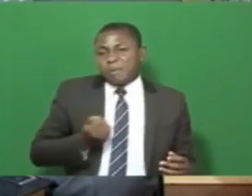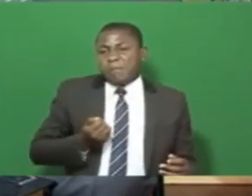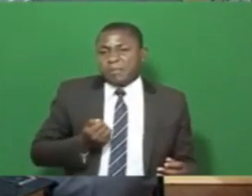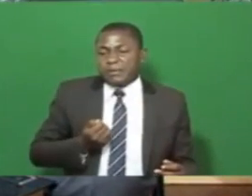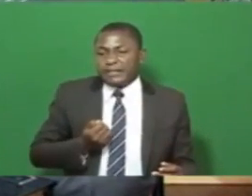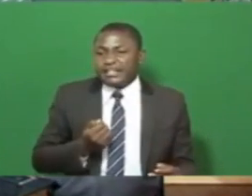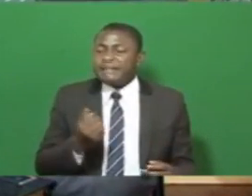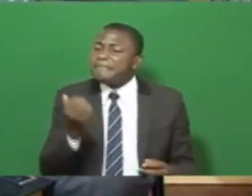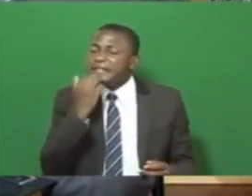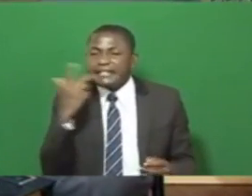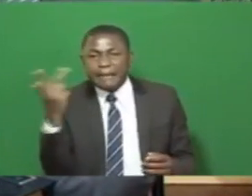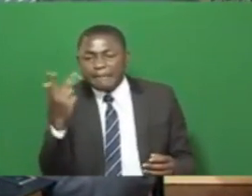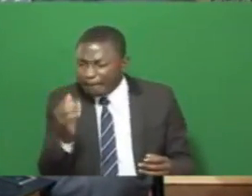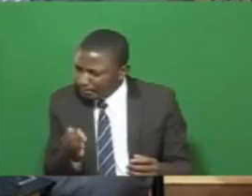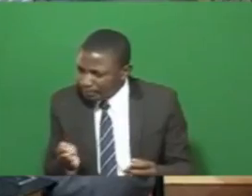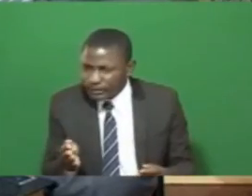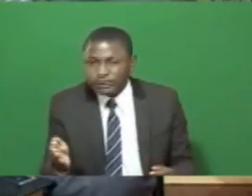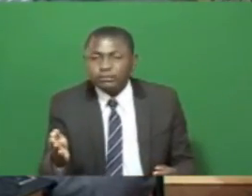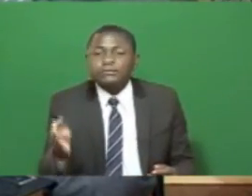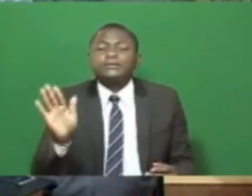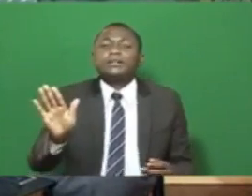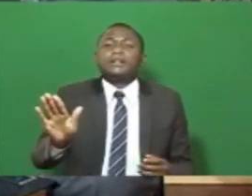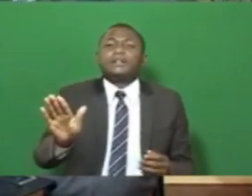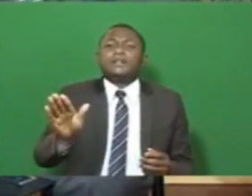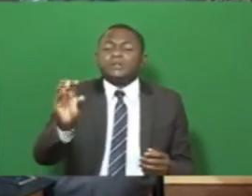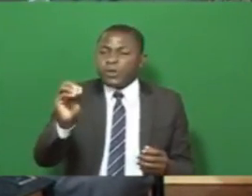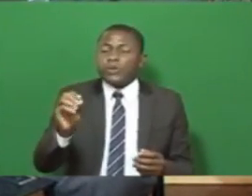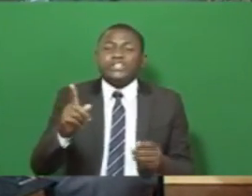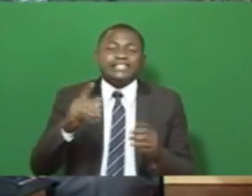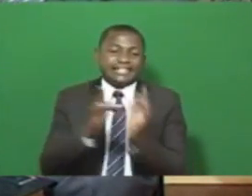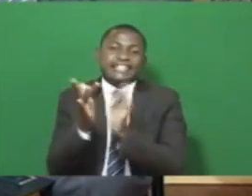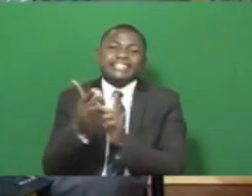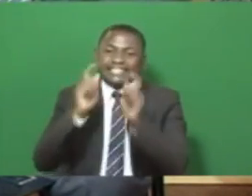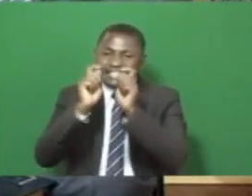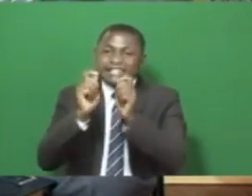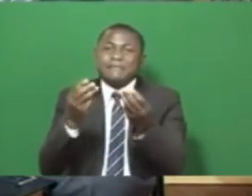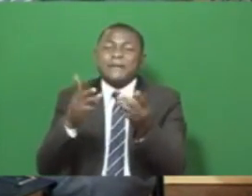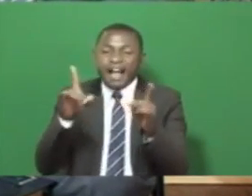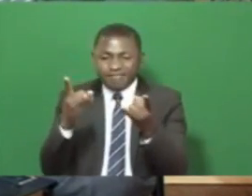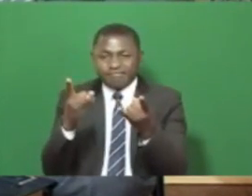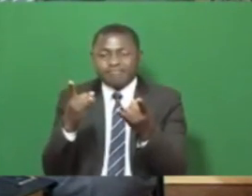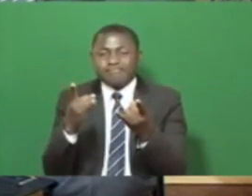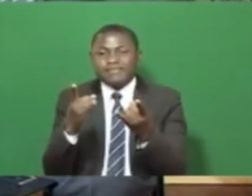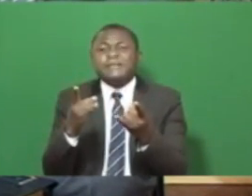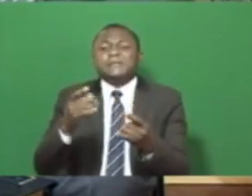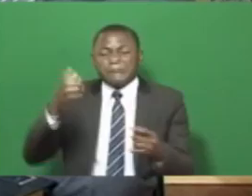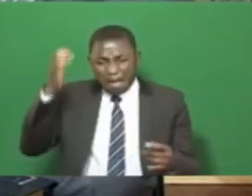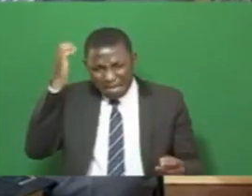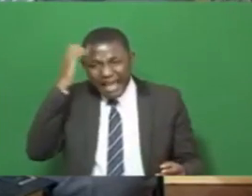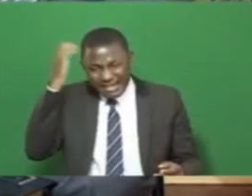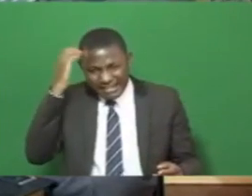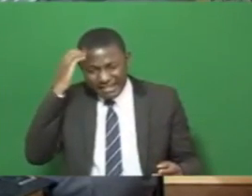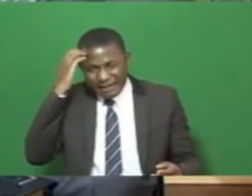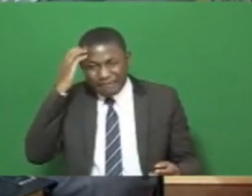ainyatsa kuburitsa pachena chinonzi upo. Right. Ndokusadzisa kuti mitemo iyi kana ichichengetwa haingotangire